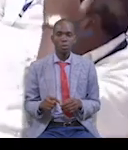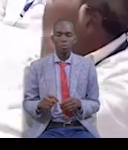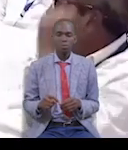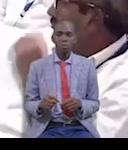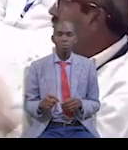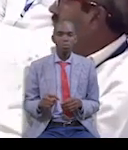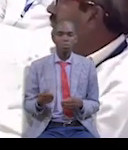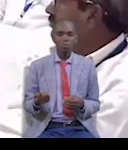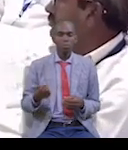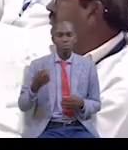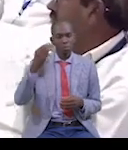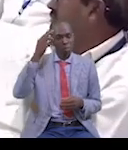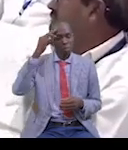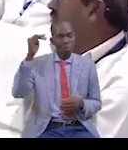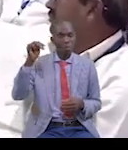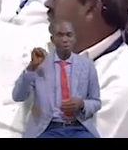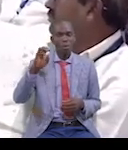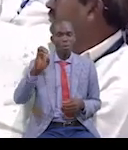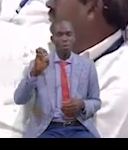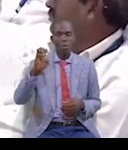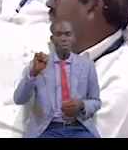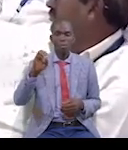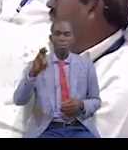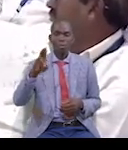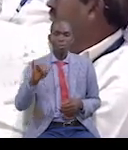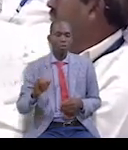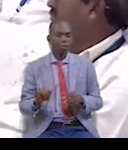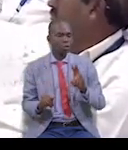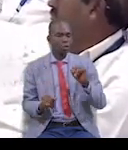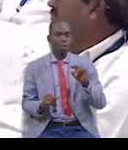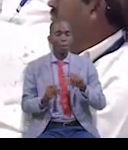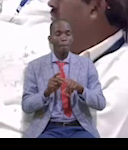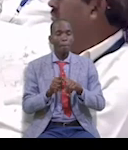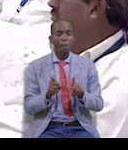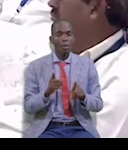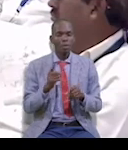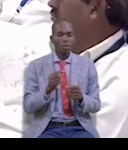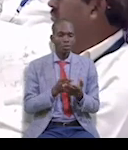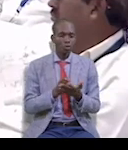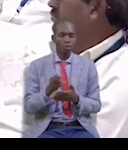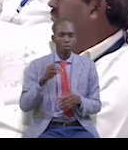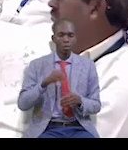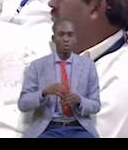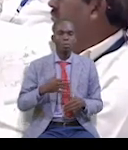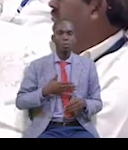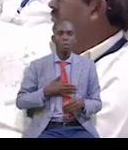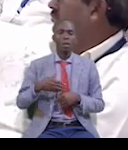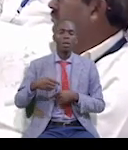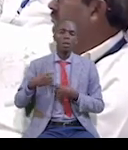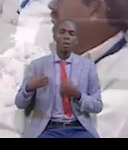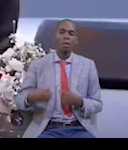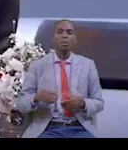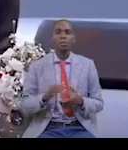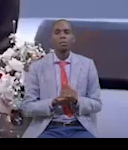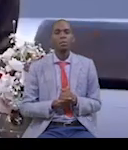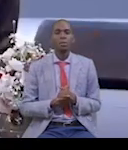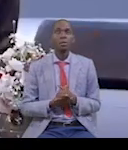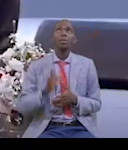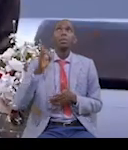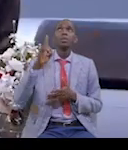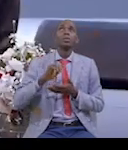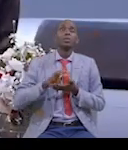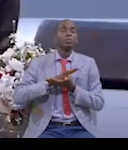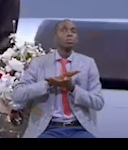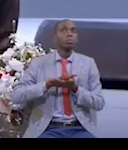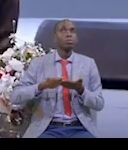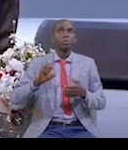నా జ్ఞాపకాలలో ఉన్న సత్యమా నో. The truth in my heart. నా హృదయములో ఉన్న సత్యం. It saturates my heart. అది